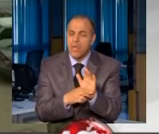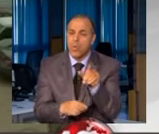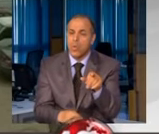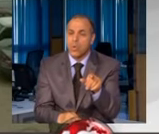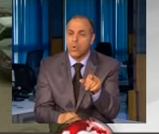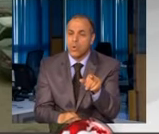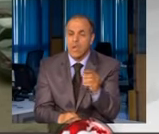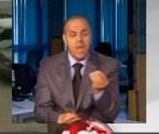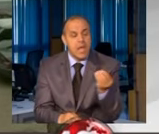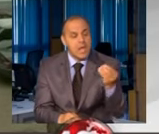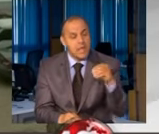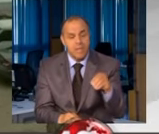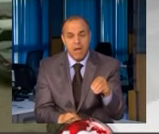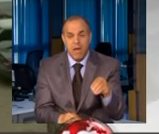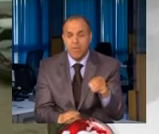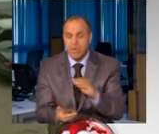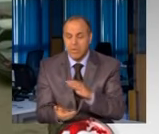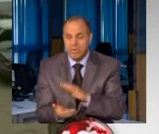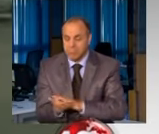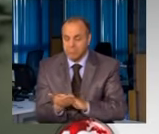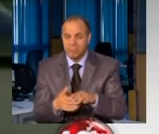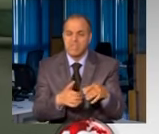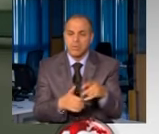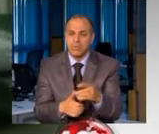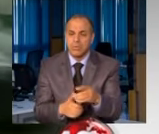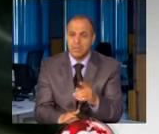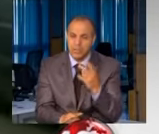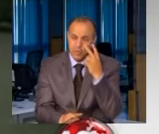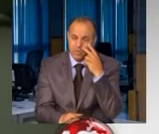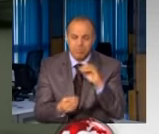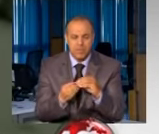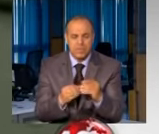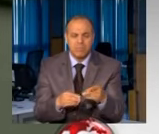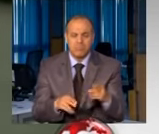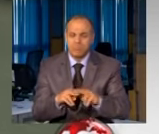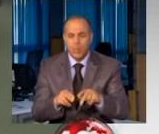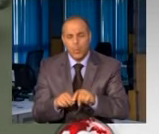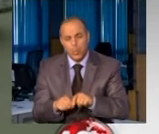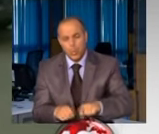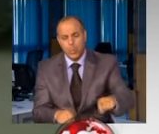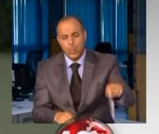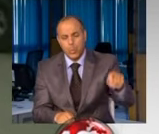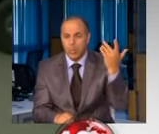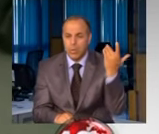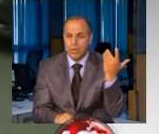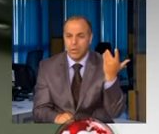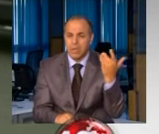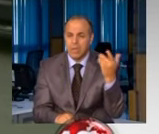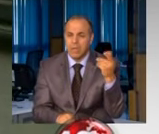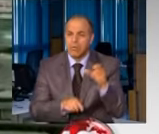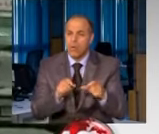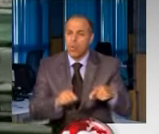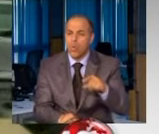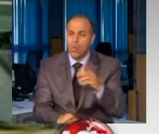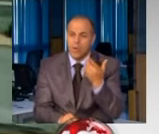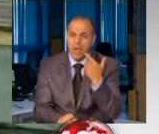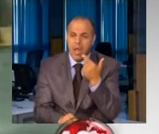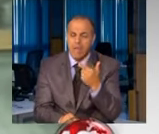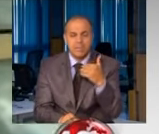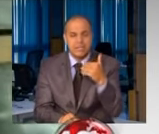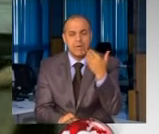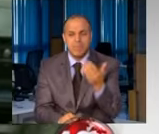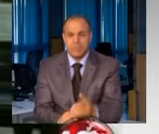الملائم إضافة إلى البنية التحتية المهترئة، مشاكل وعلاجها طويل الأمد تثقل كاهلة أحد أبرز مفاتيح